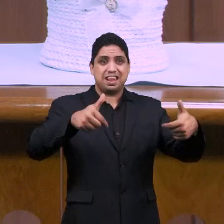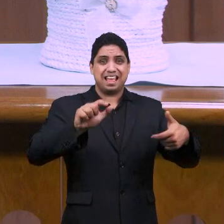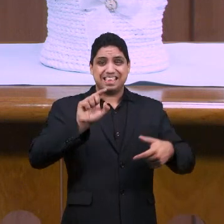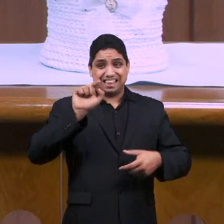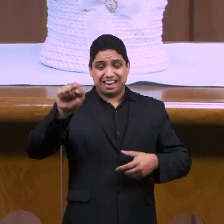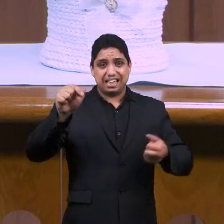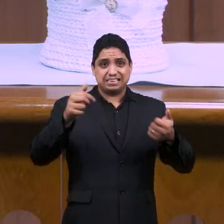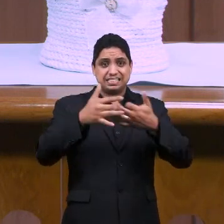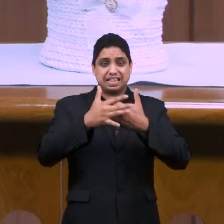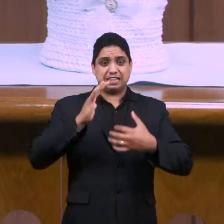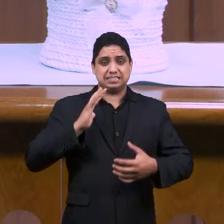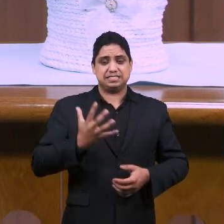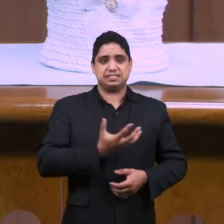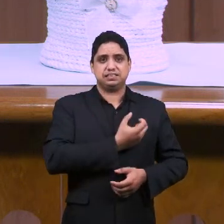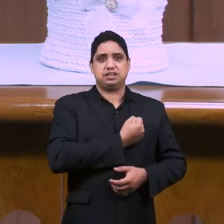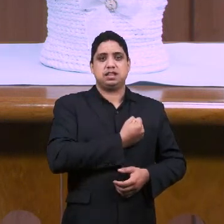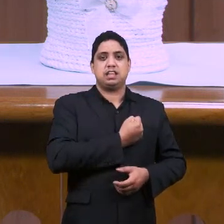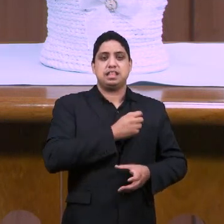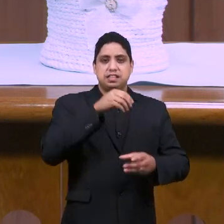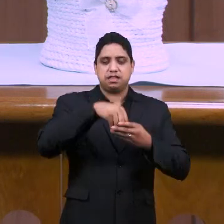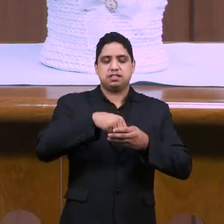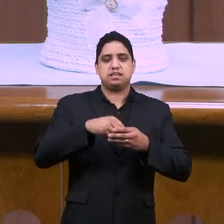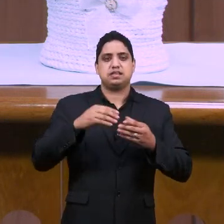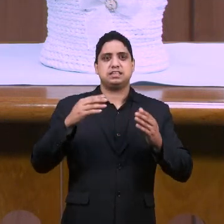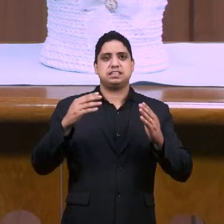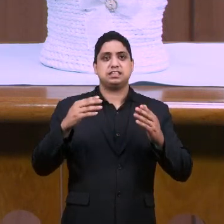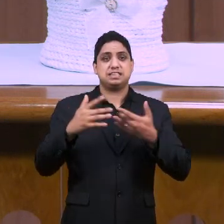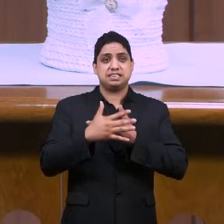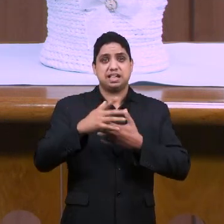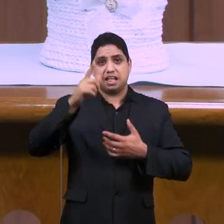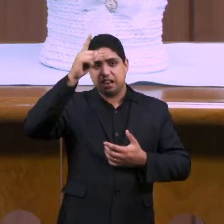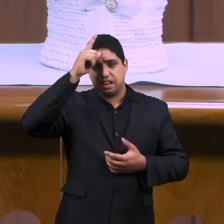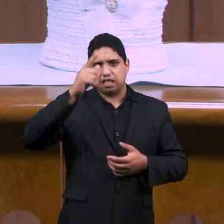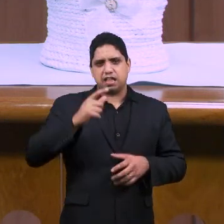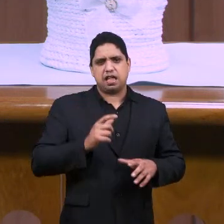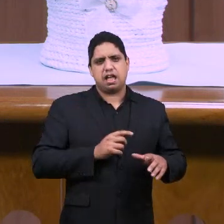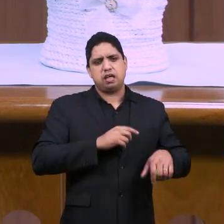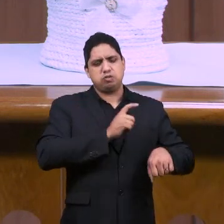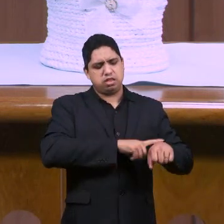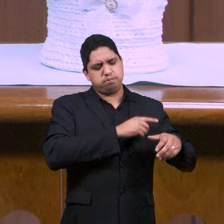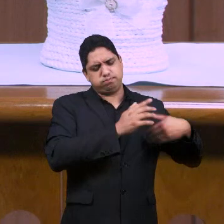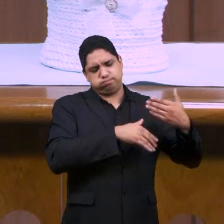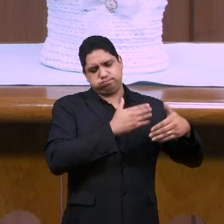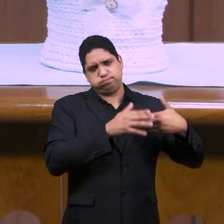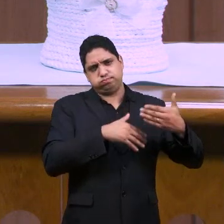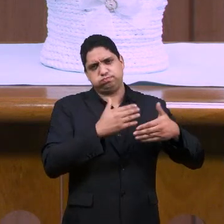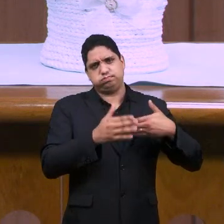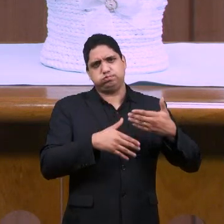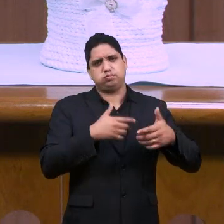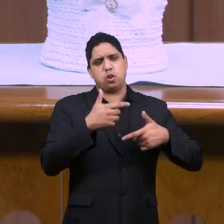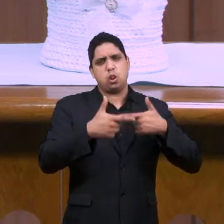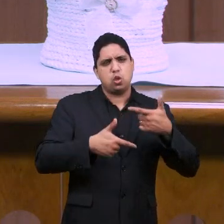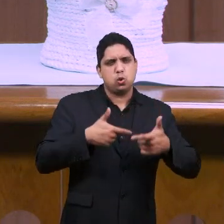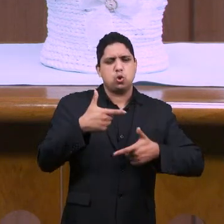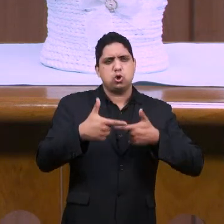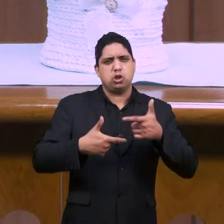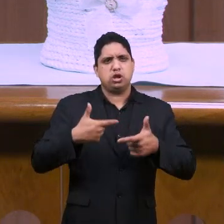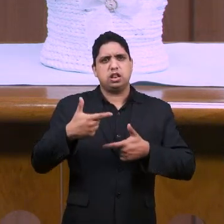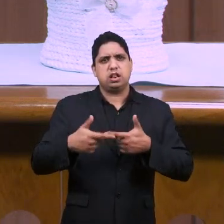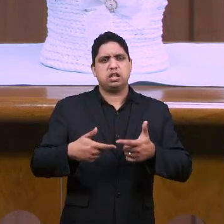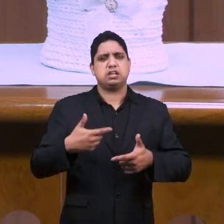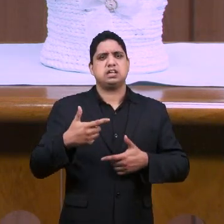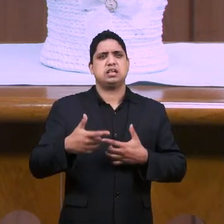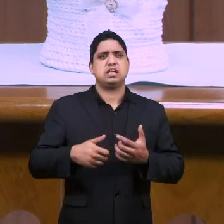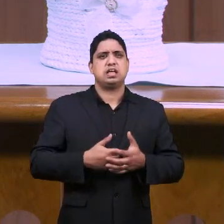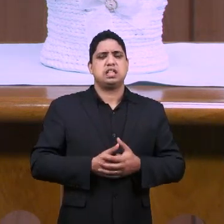que Dieu puisse opérer là-bas, le salut à Munich. Les luttes sont venues. Nous commençons à